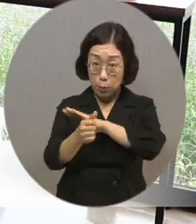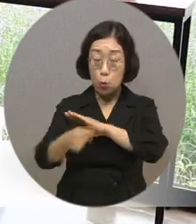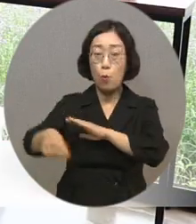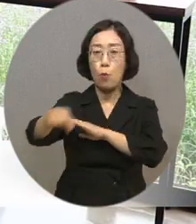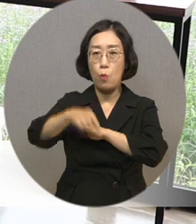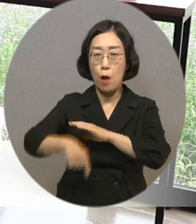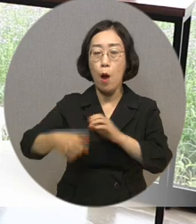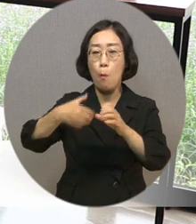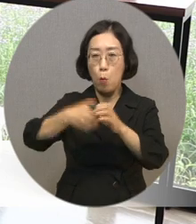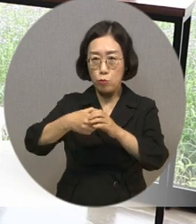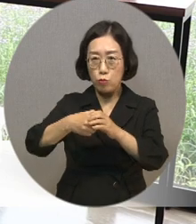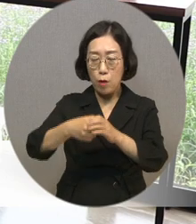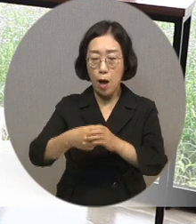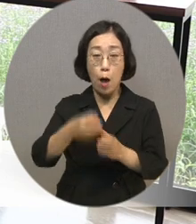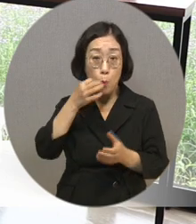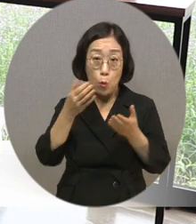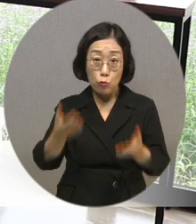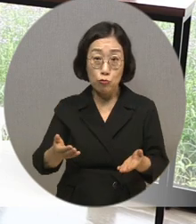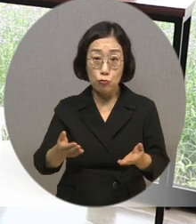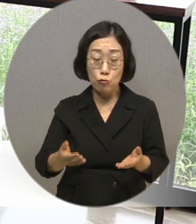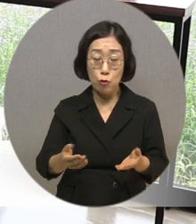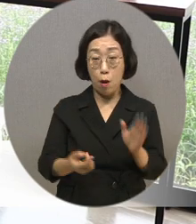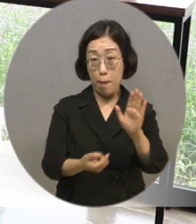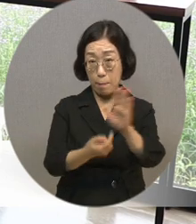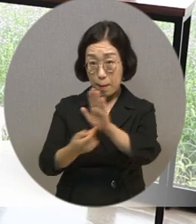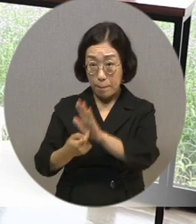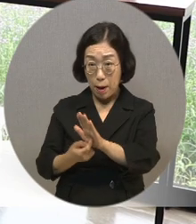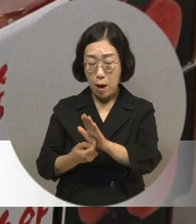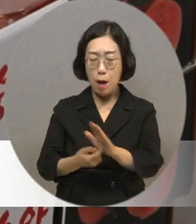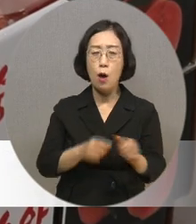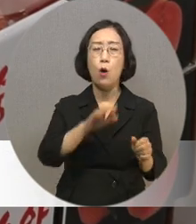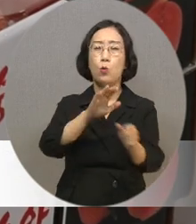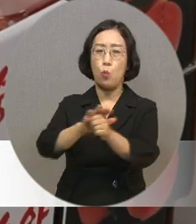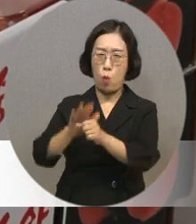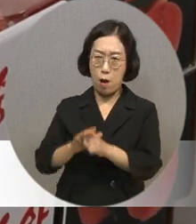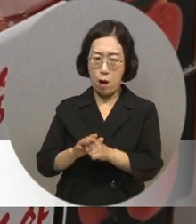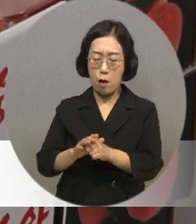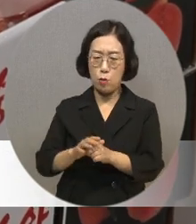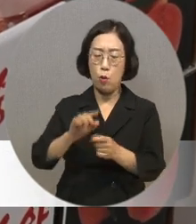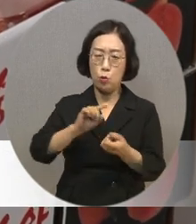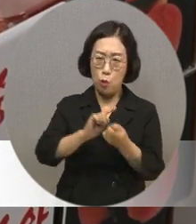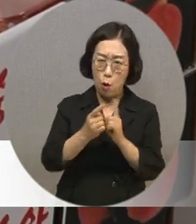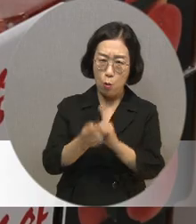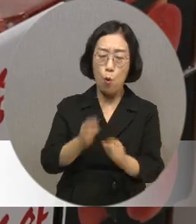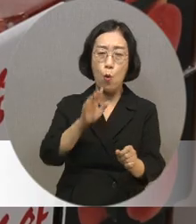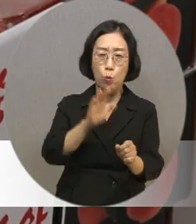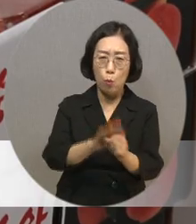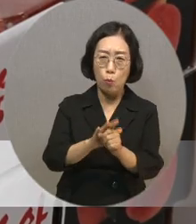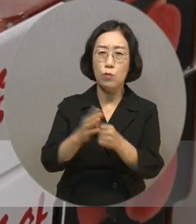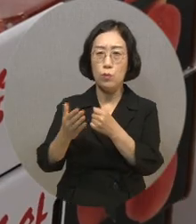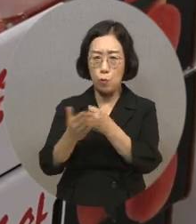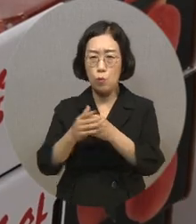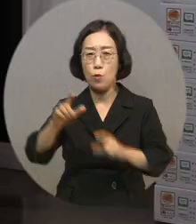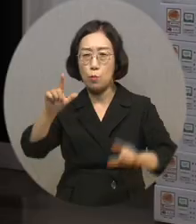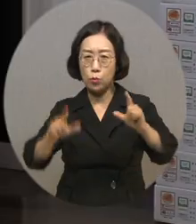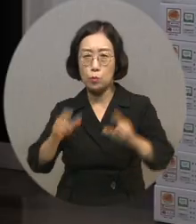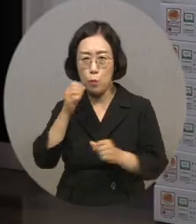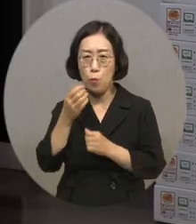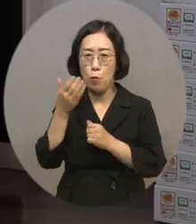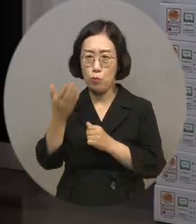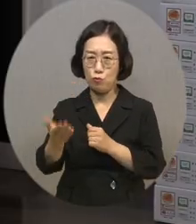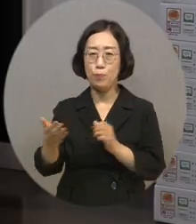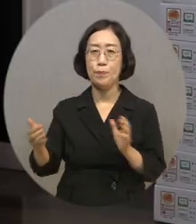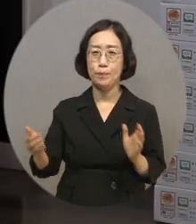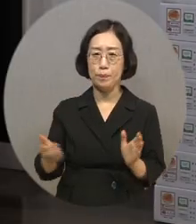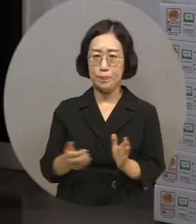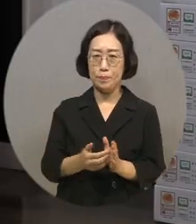열어 탄저병 피해 농가를 돕기 위해 발벗고 나서며 도농 상생의 가치 실현을 펼쳤습니다.